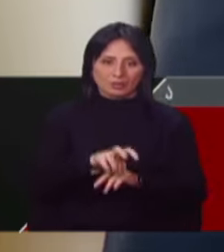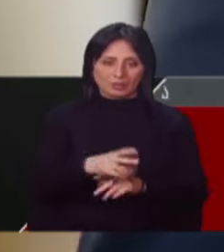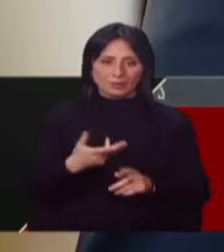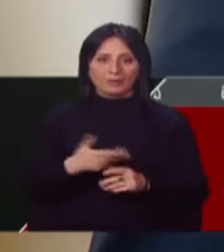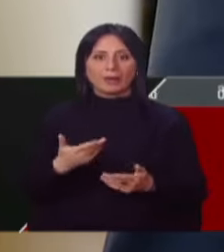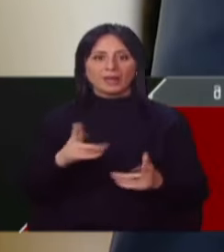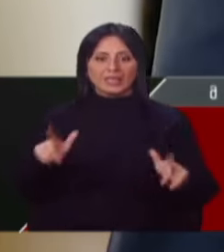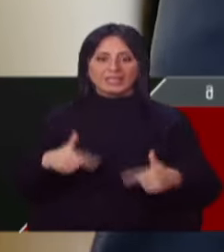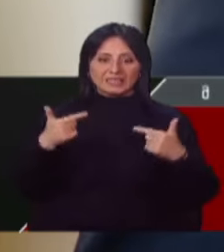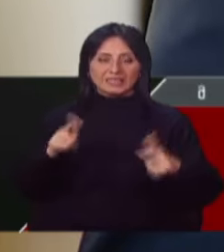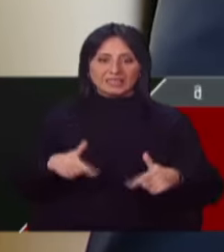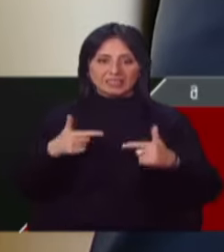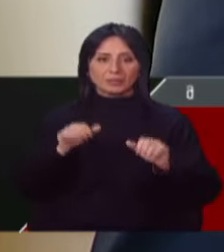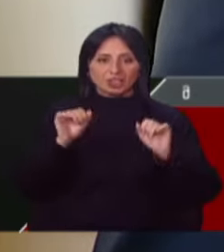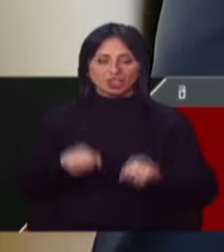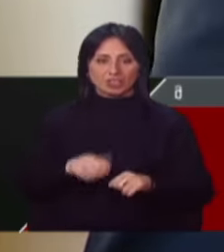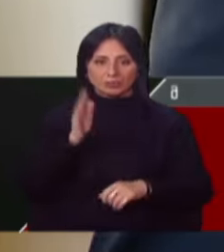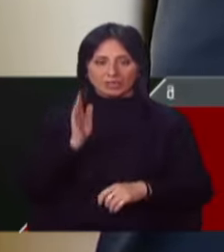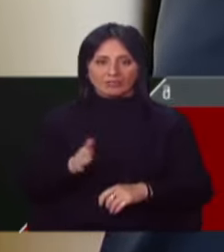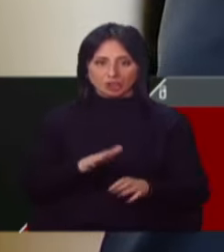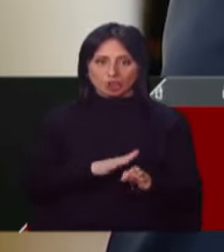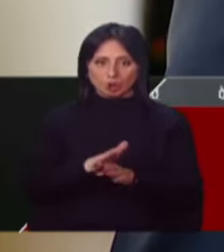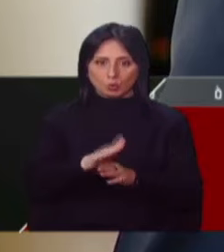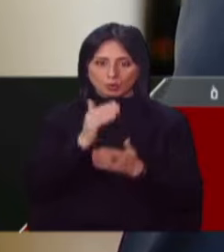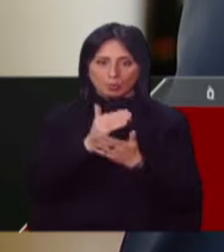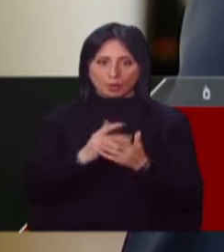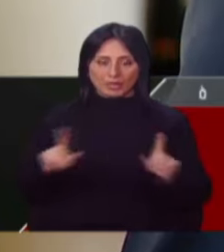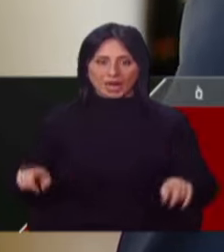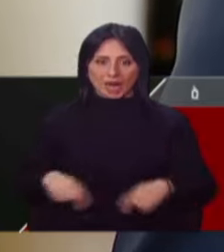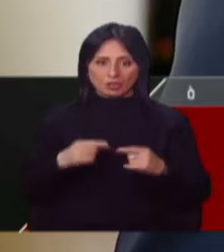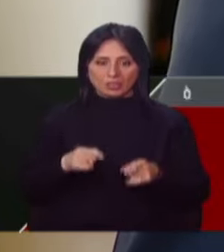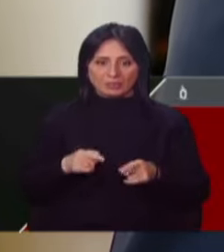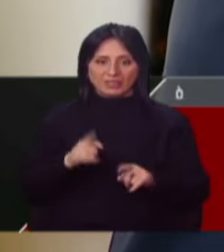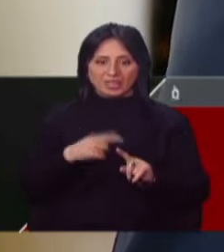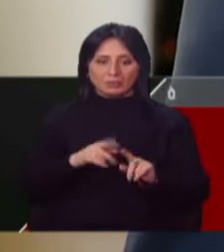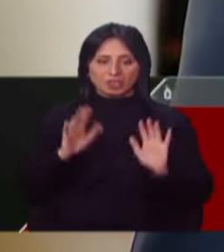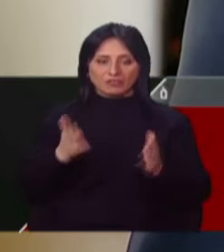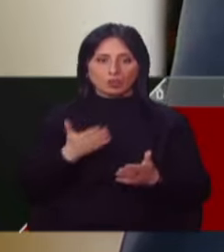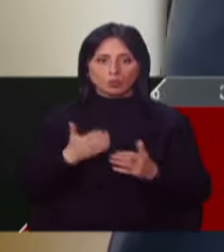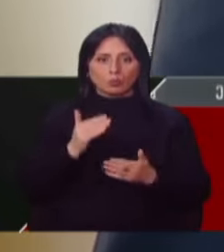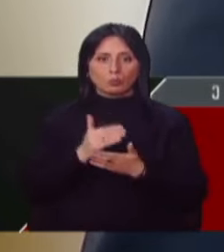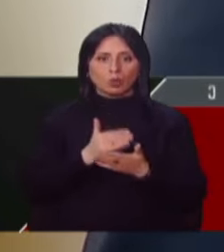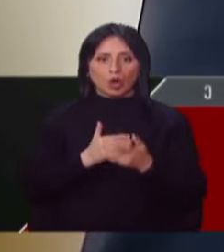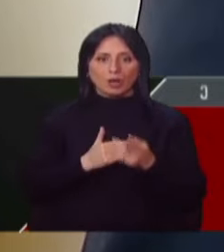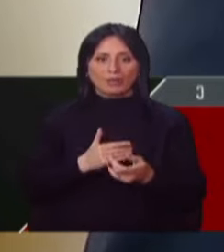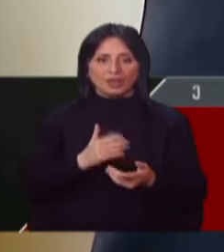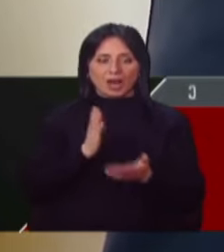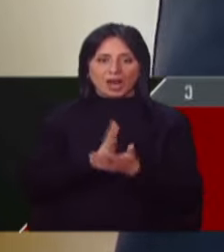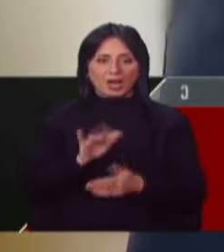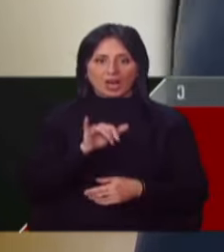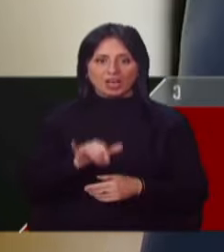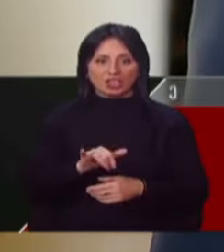დისტანციურად დისტანციურად შესაძლებელი იქნება სრულად პროგრამის განახორციელება იმ შემთხვევაში თუ პროგრამას არ